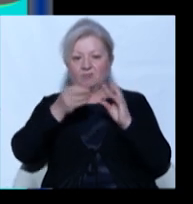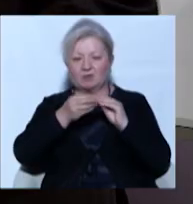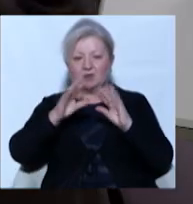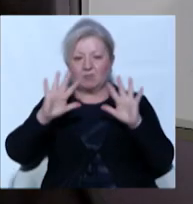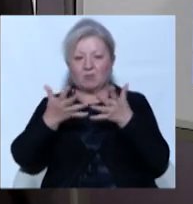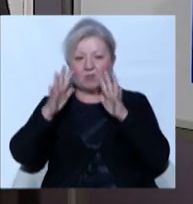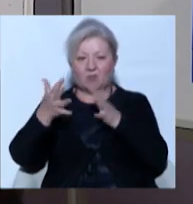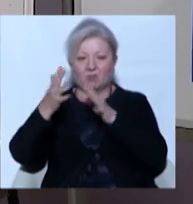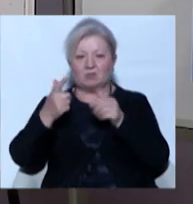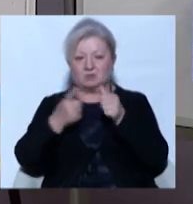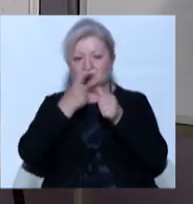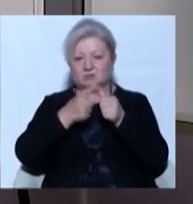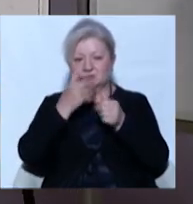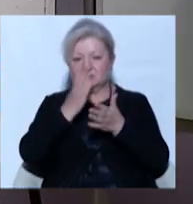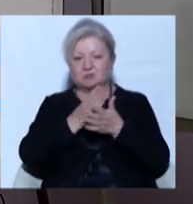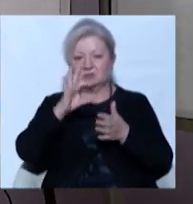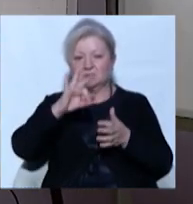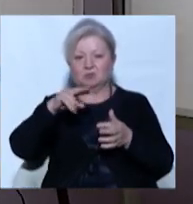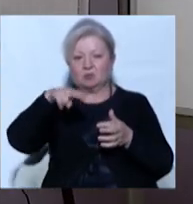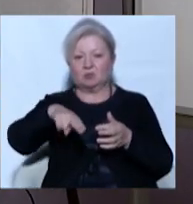ოპტიკა. არსებობს